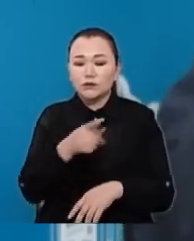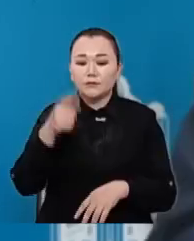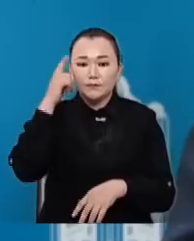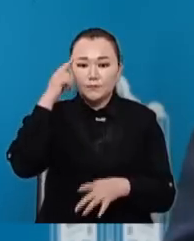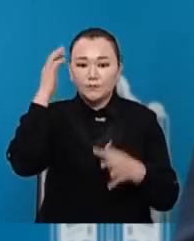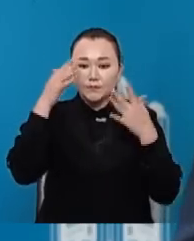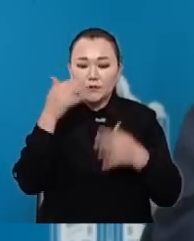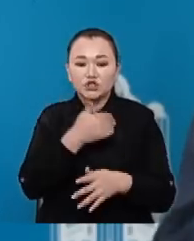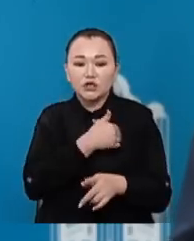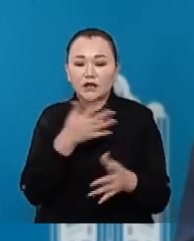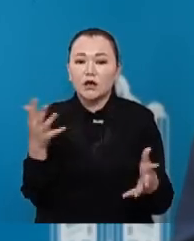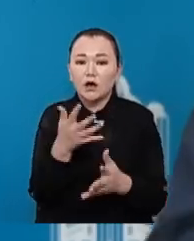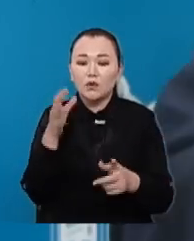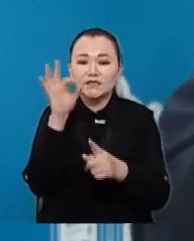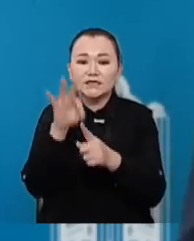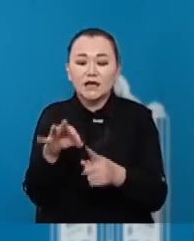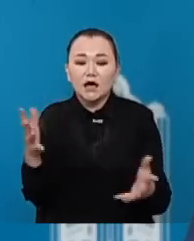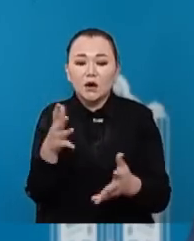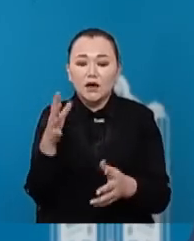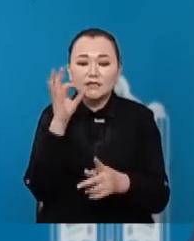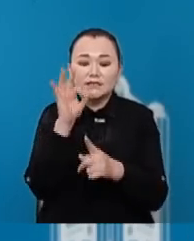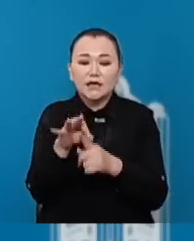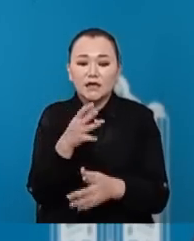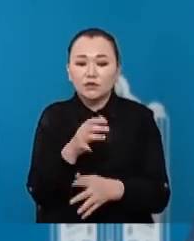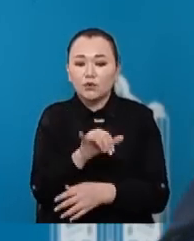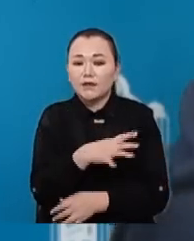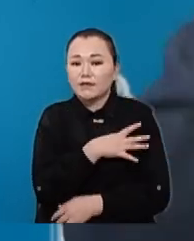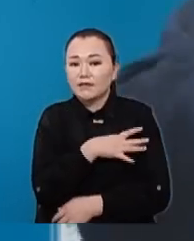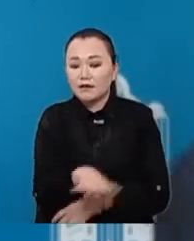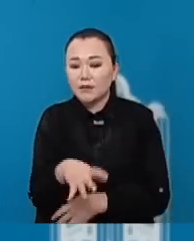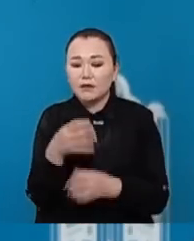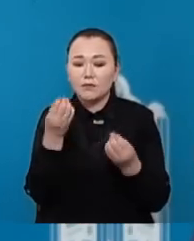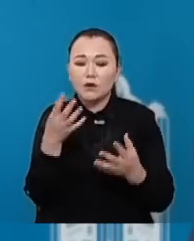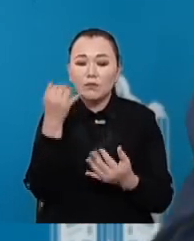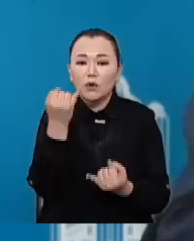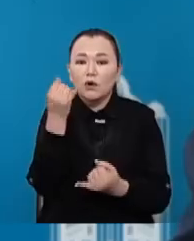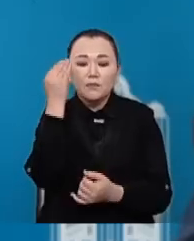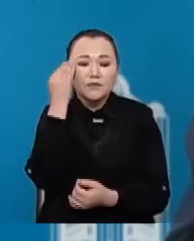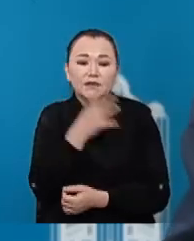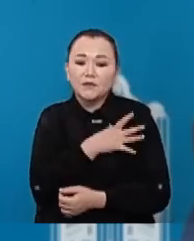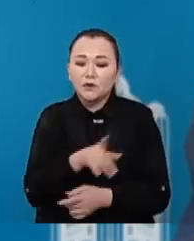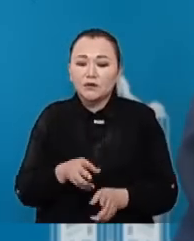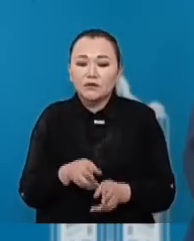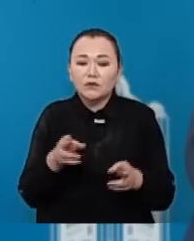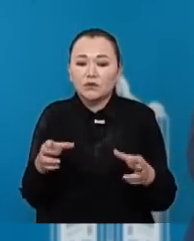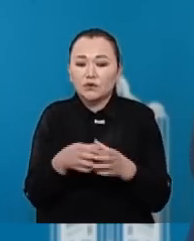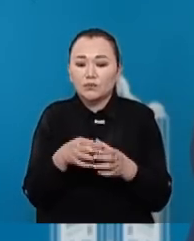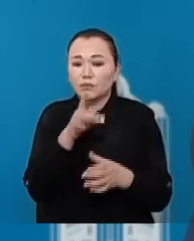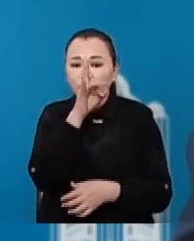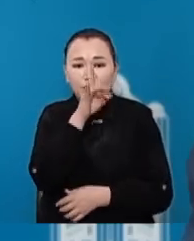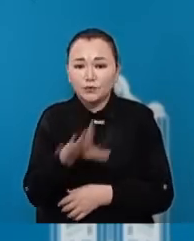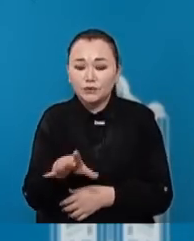пікірін, ниетін білу керек. Қандай ниетпен? Егер ниет болмаса, жаңағы жаман пейілі болмаса, ол қылмыс құрамы болмайды ол